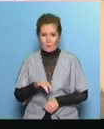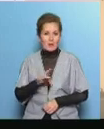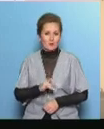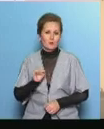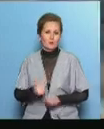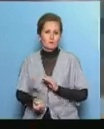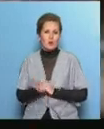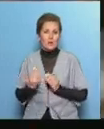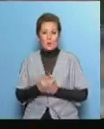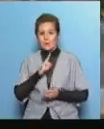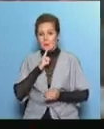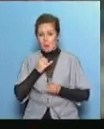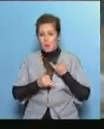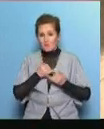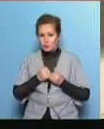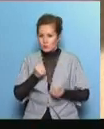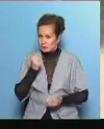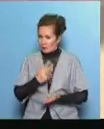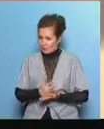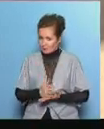новый семеноводческий центр.